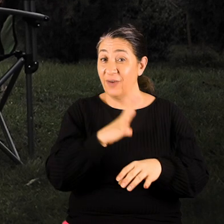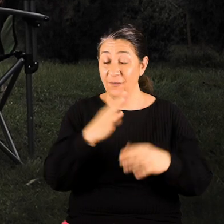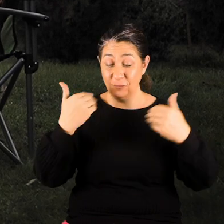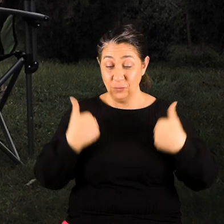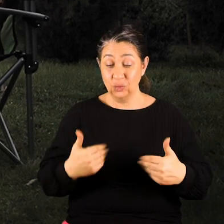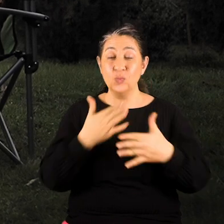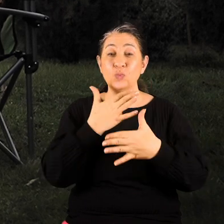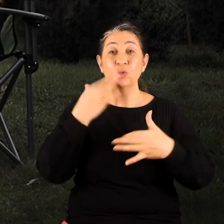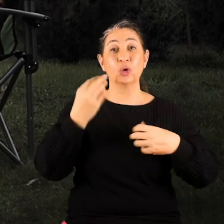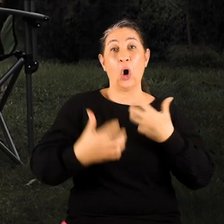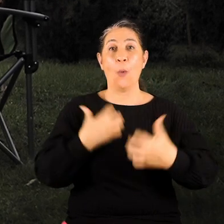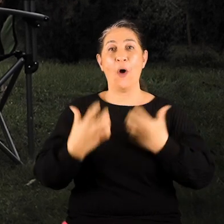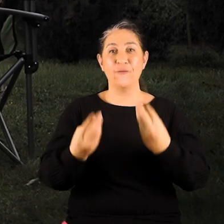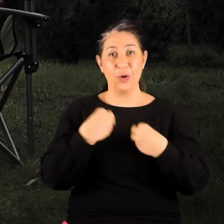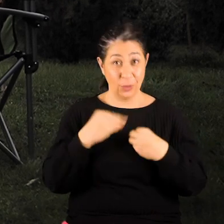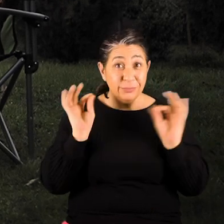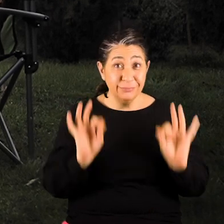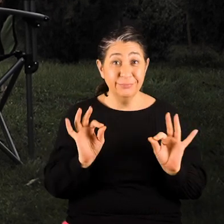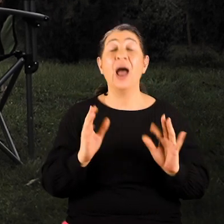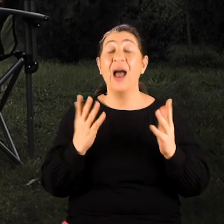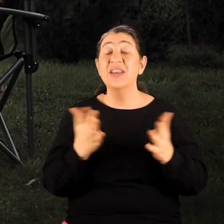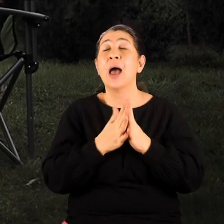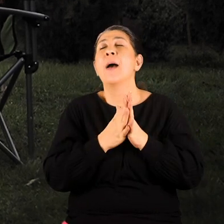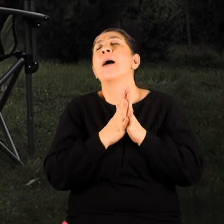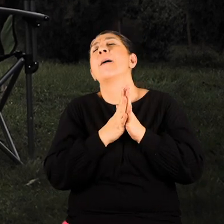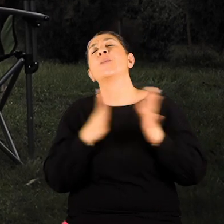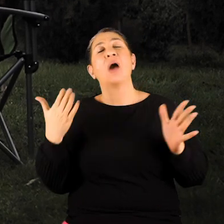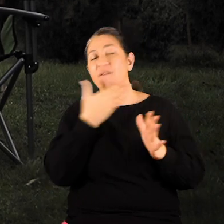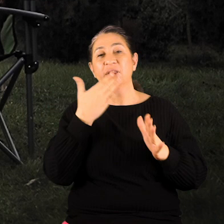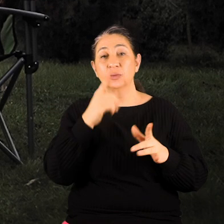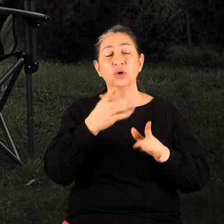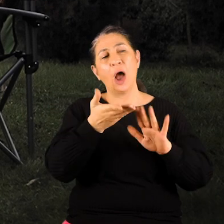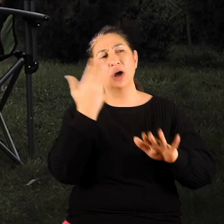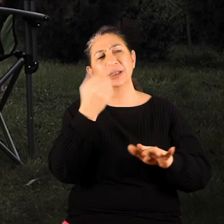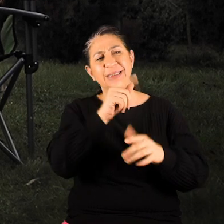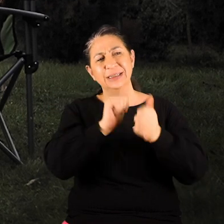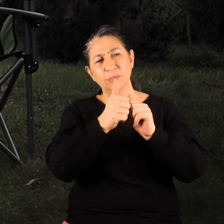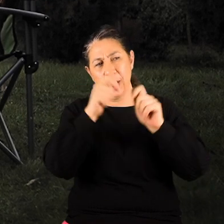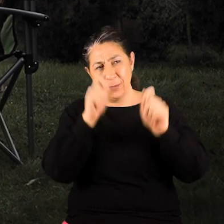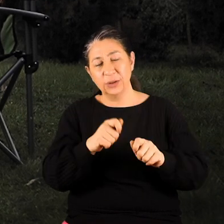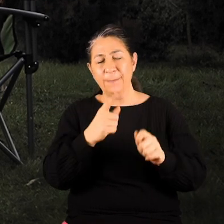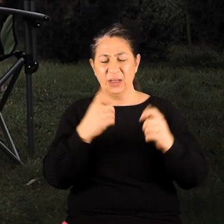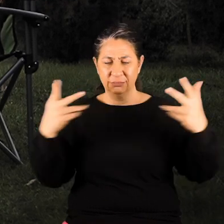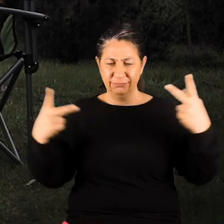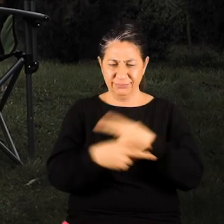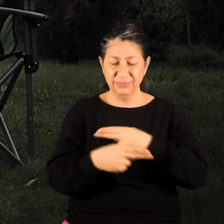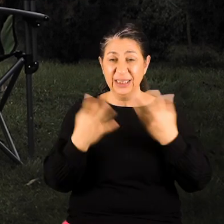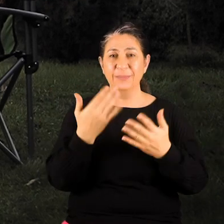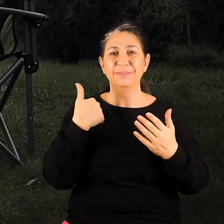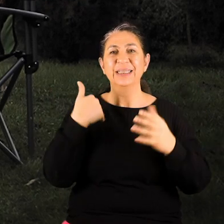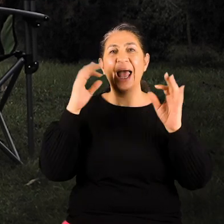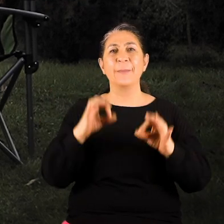Vücut aslında mutluluk hormonu da üretiyor. Kesinlikle. Yani en büyük şeylerinden bu. Özellikle sen daha öncelerinde spor yapıyorsan, bir anda kesersen, ki biz